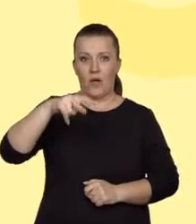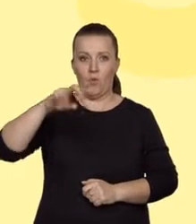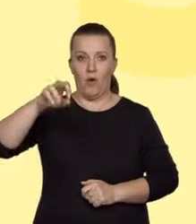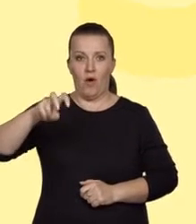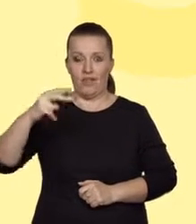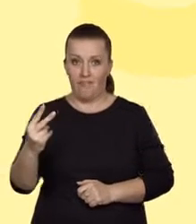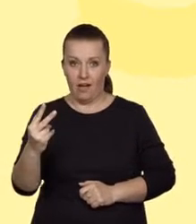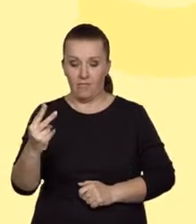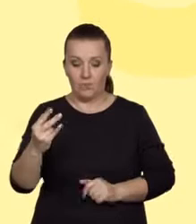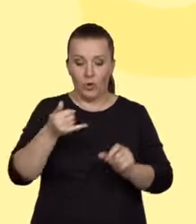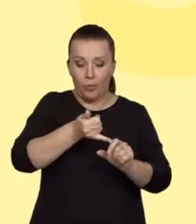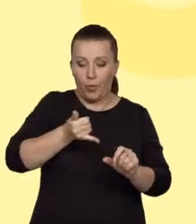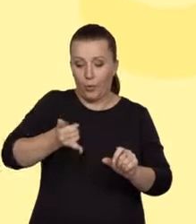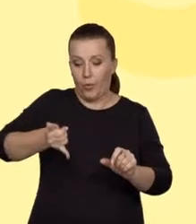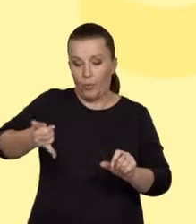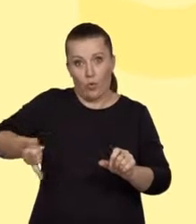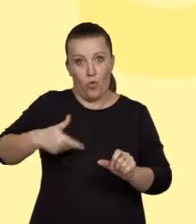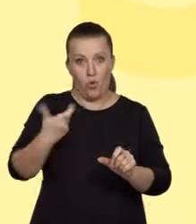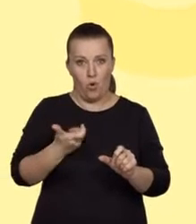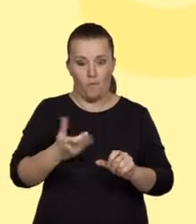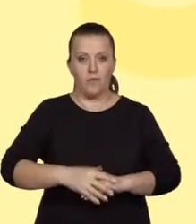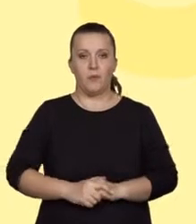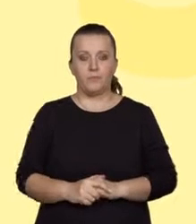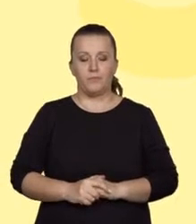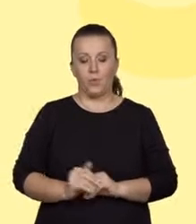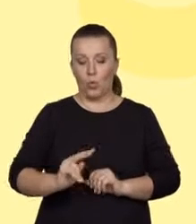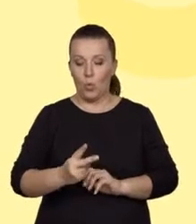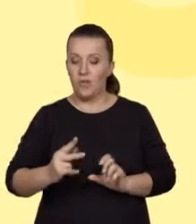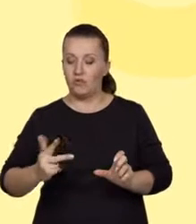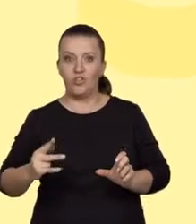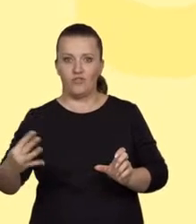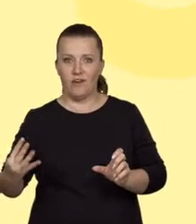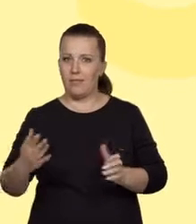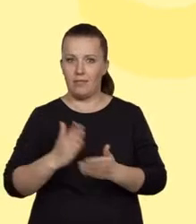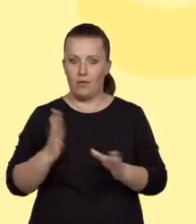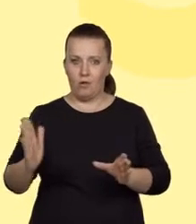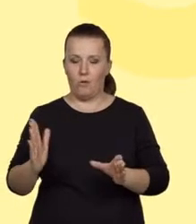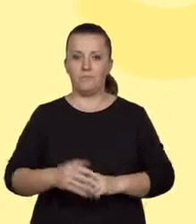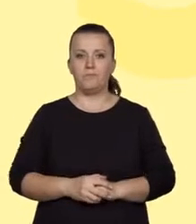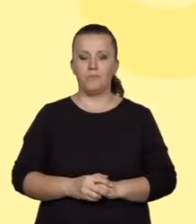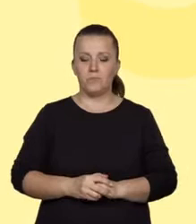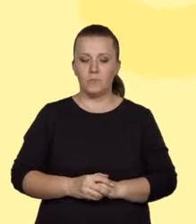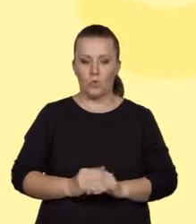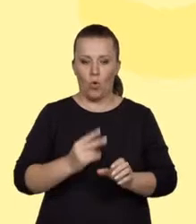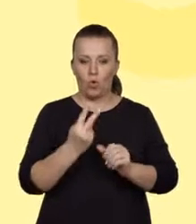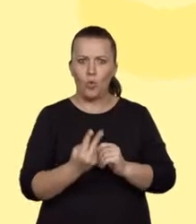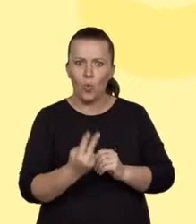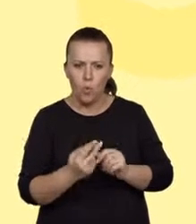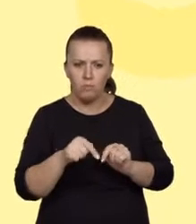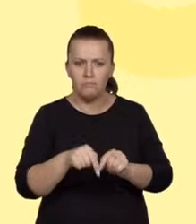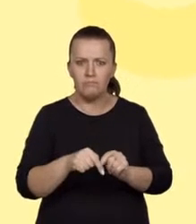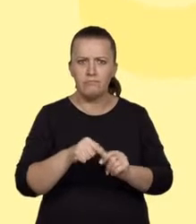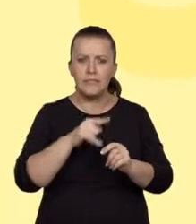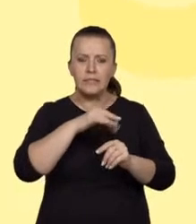do próbek pobranych z trzech naczyń, drugiego, trzeciego i czwartego, zawartość naczynia drugiego przyjęła